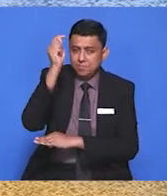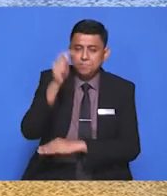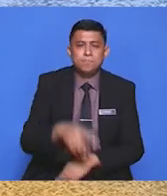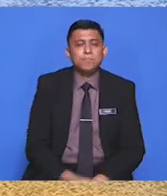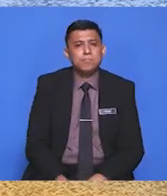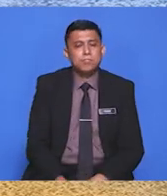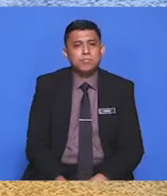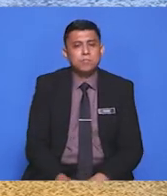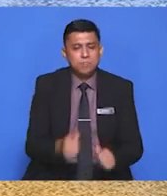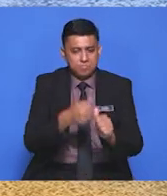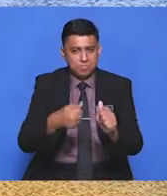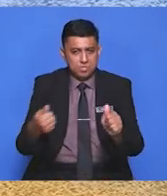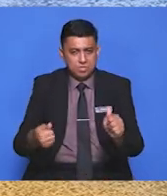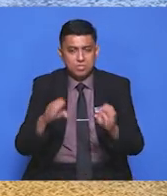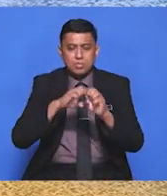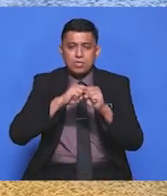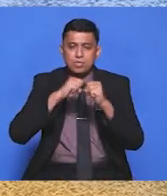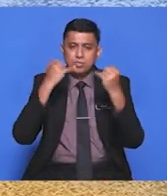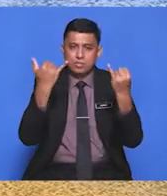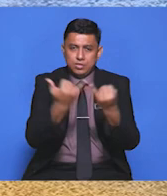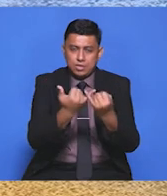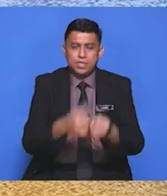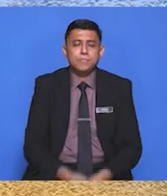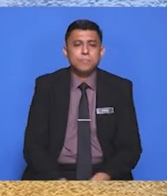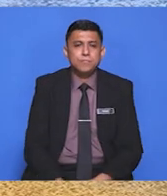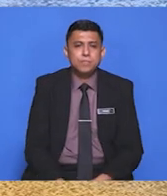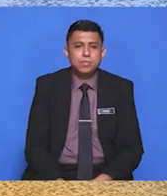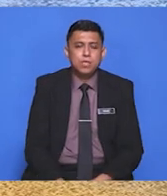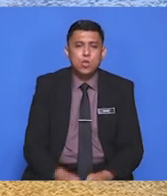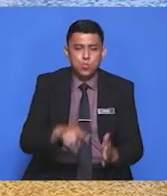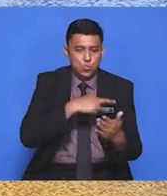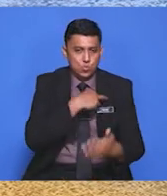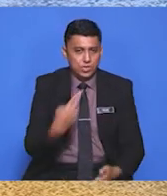Bagi mengelakkan syarikat mengalami kerugian.